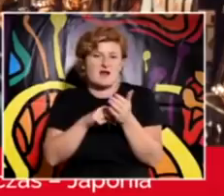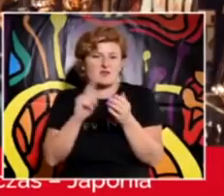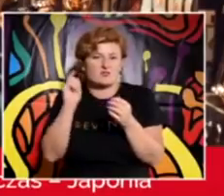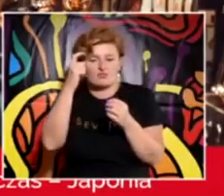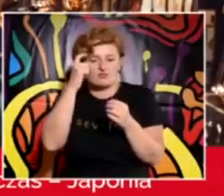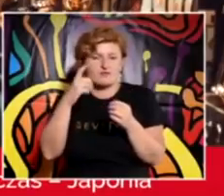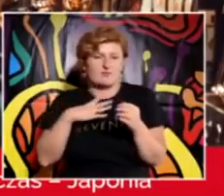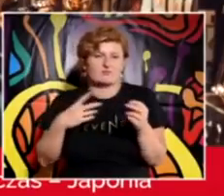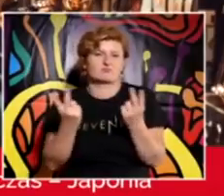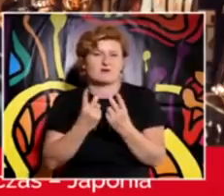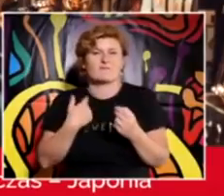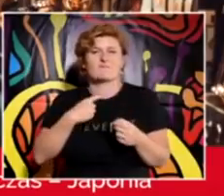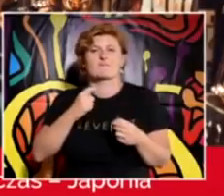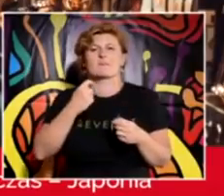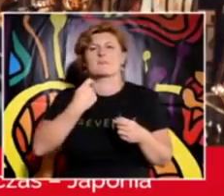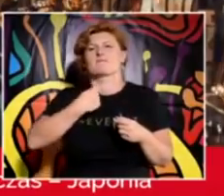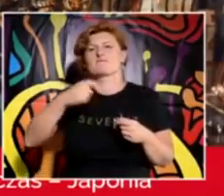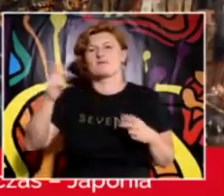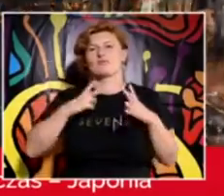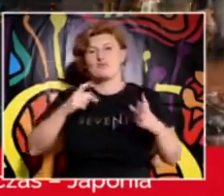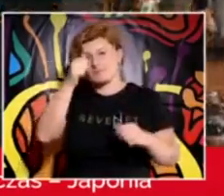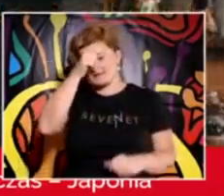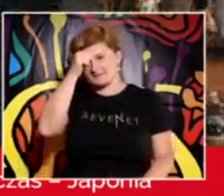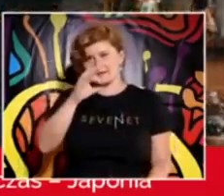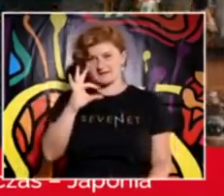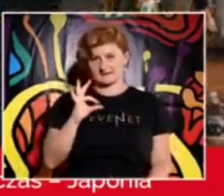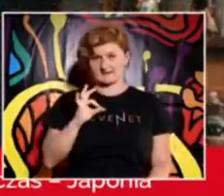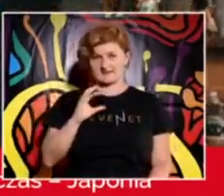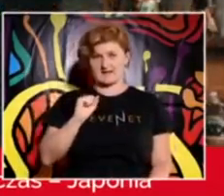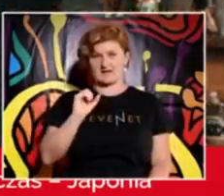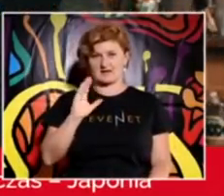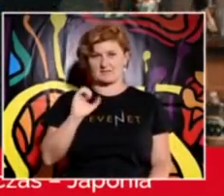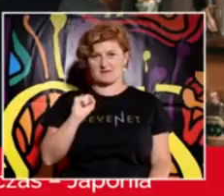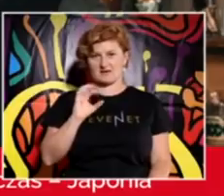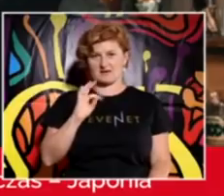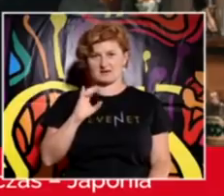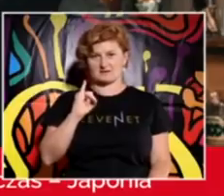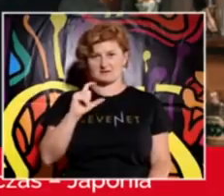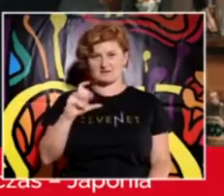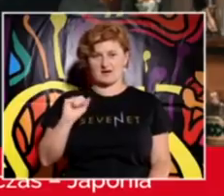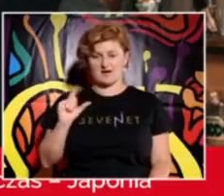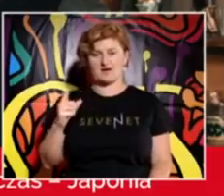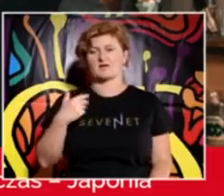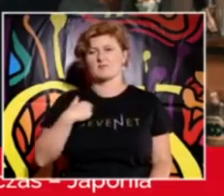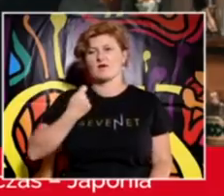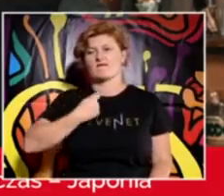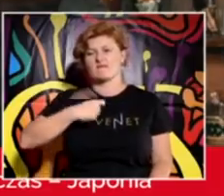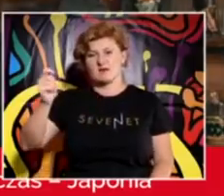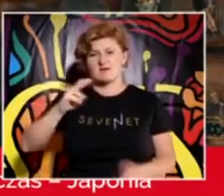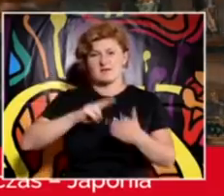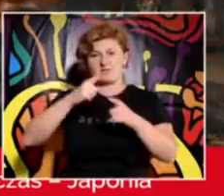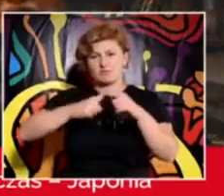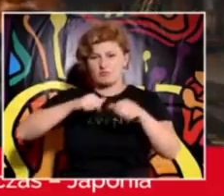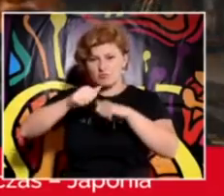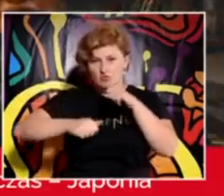pojechaliśmy na taki urlop, który się nazywa Sabbatical. Serdecznie wam go polecamy. Dlatego, że pojechaliśmy na pół roku i